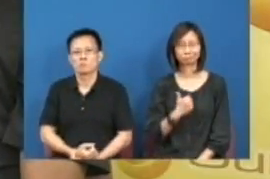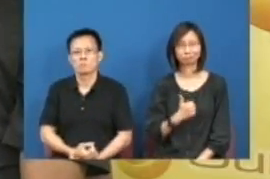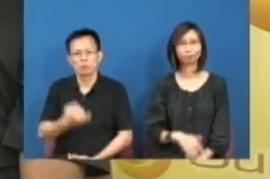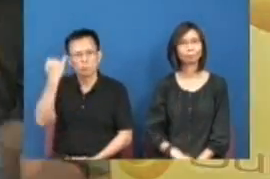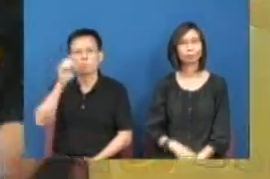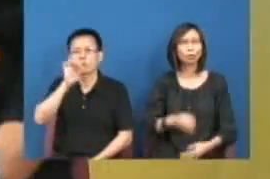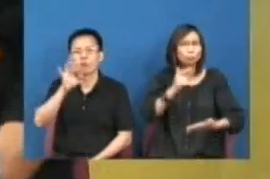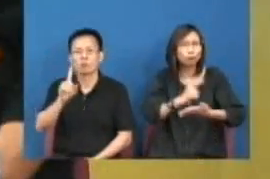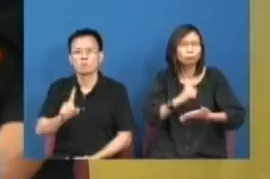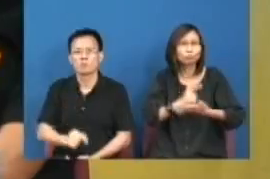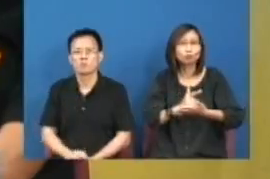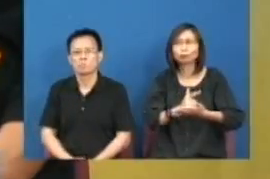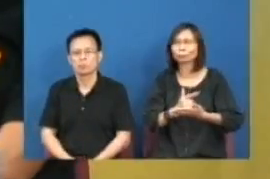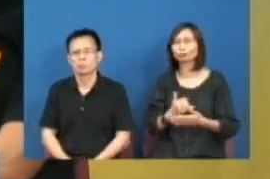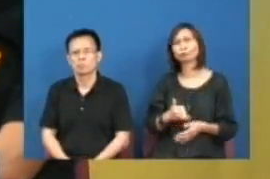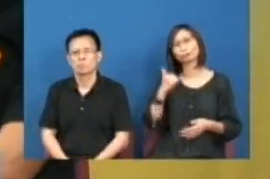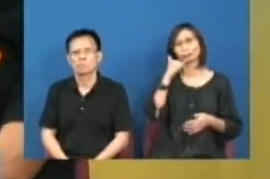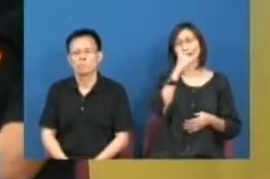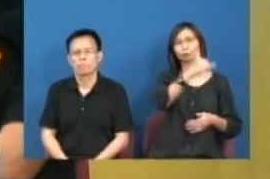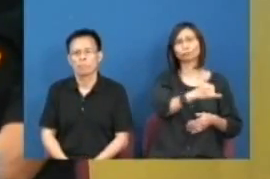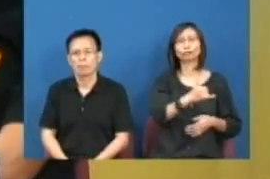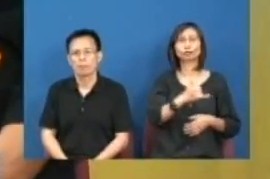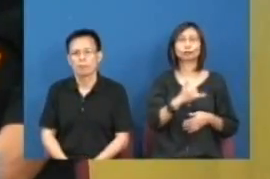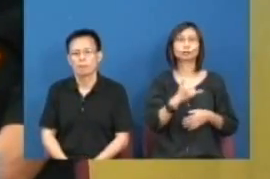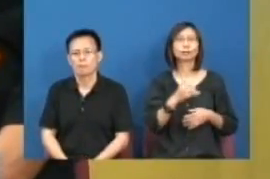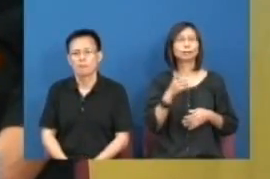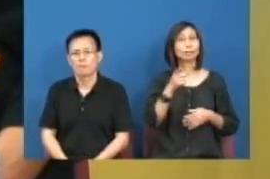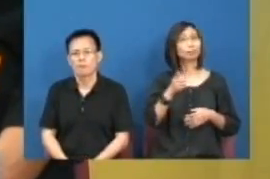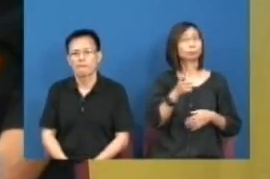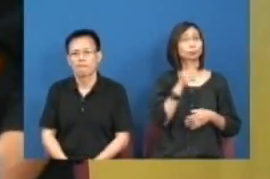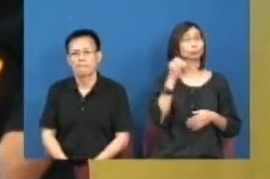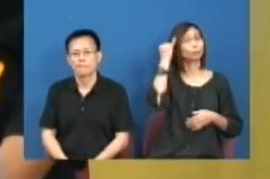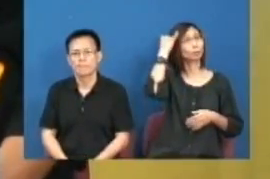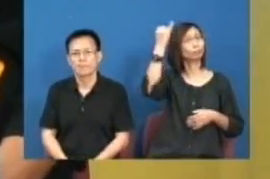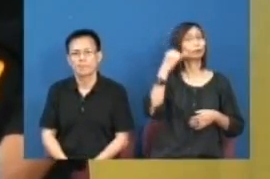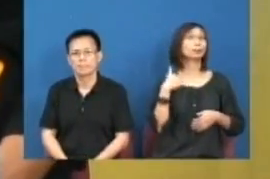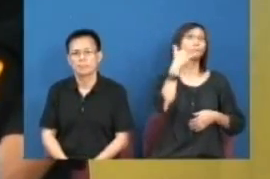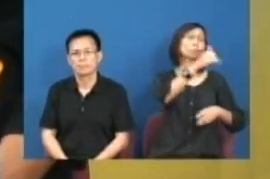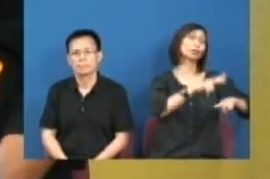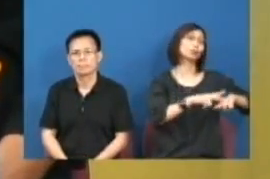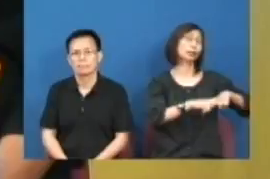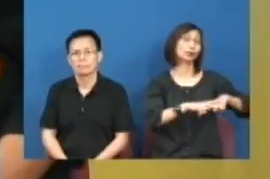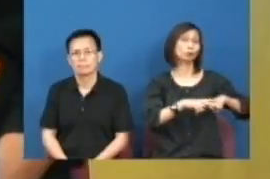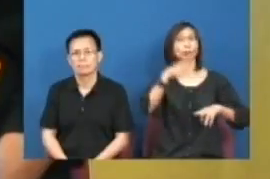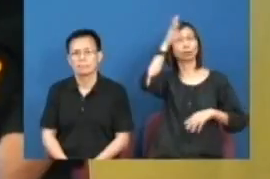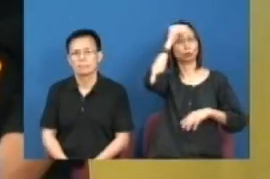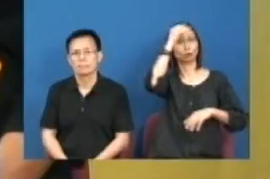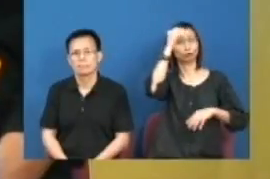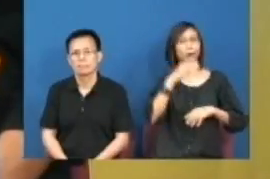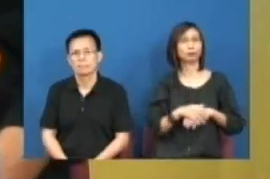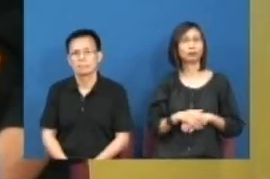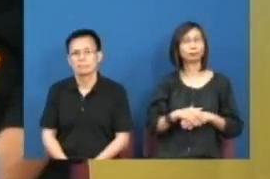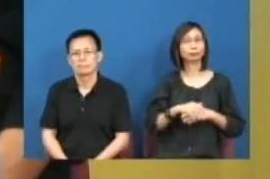唔係最緊要就係話你翻大學啦，係唔清誒？你哋唔清楚內地發展，即係翻大學啦，翻大學實習咁樣等等啦，呢啲